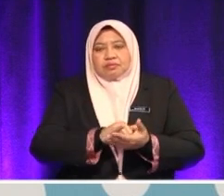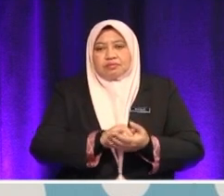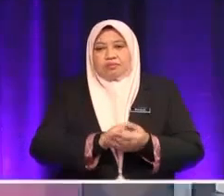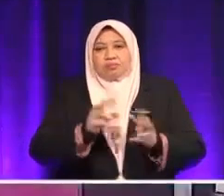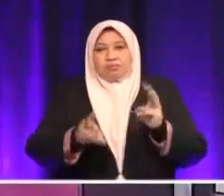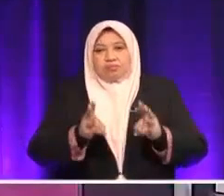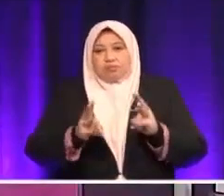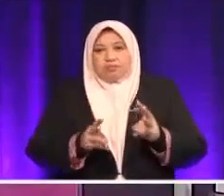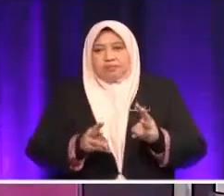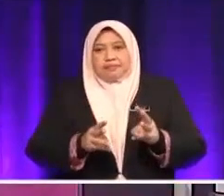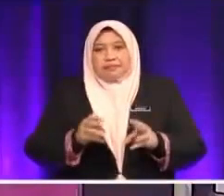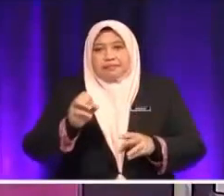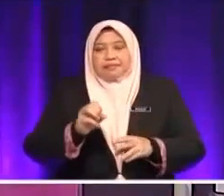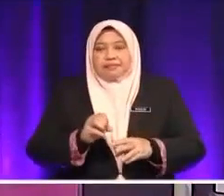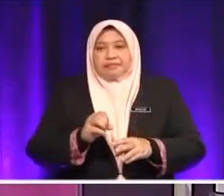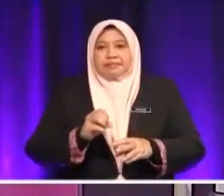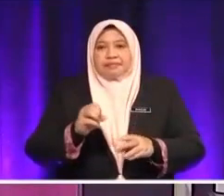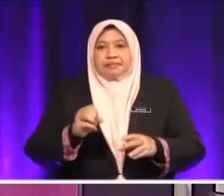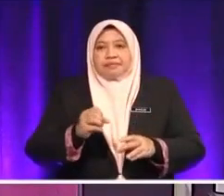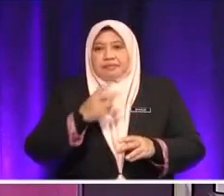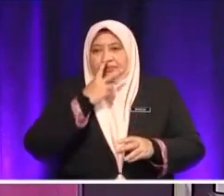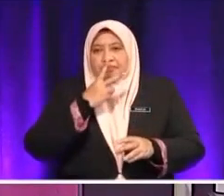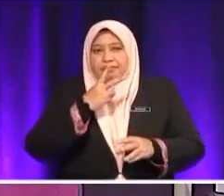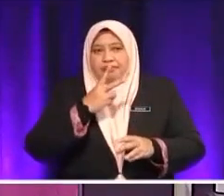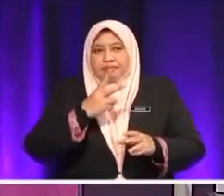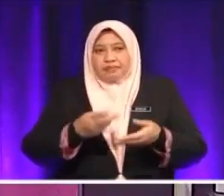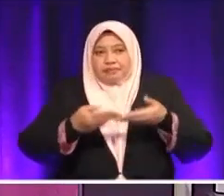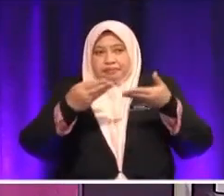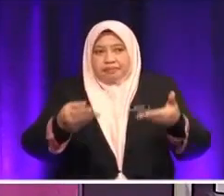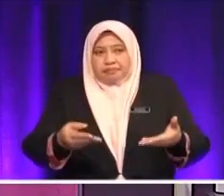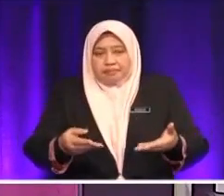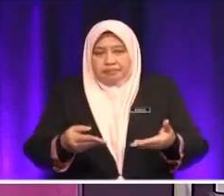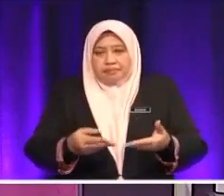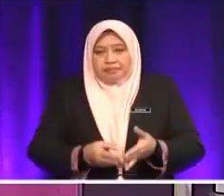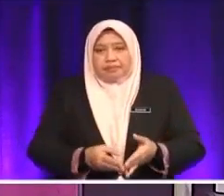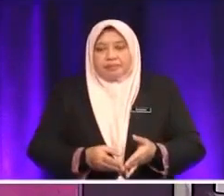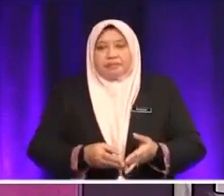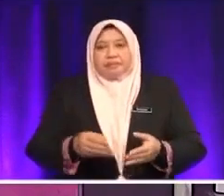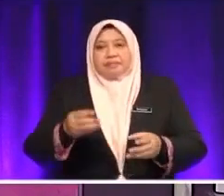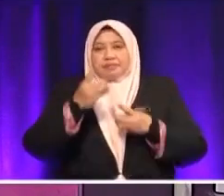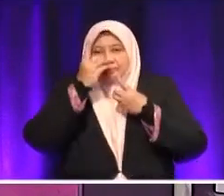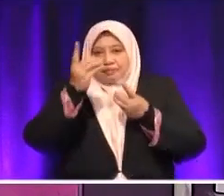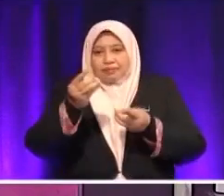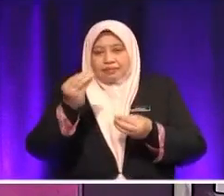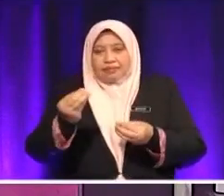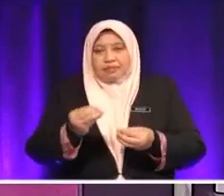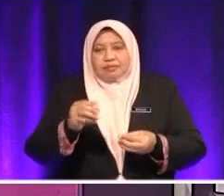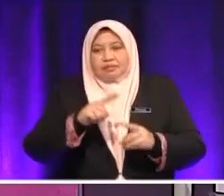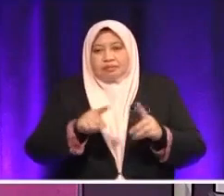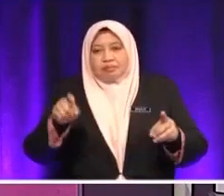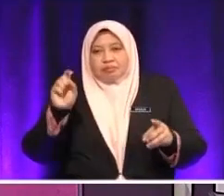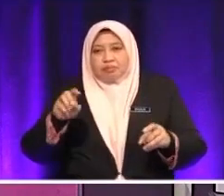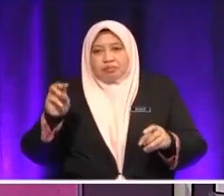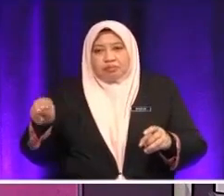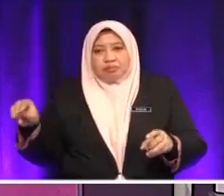diberi dua saja jadwal kita yaitu indeks jisin badan dan juga kekerapan tetapi murid perlu